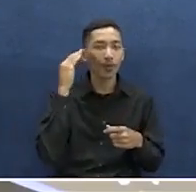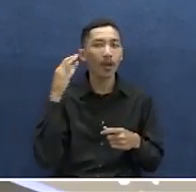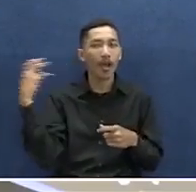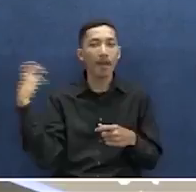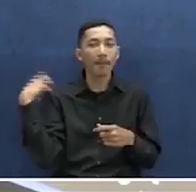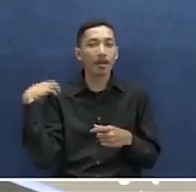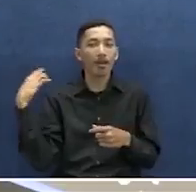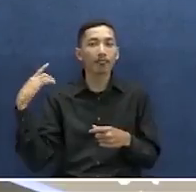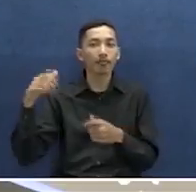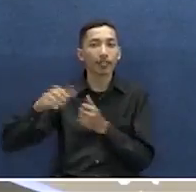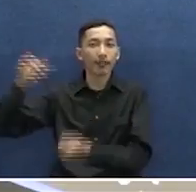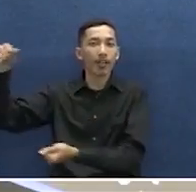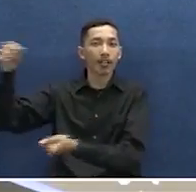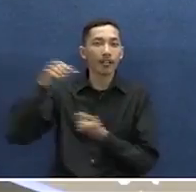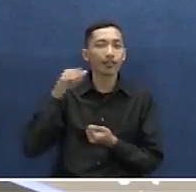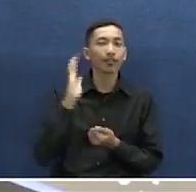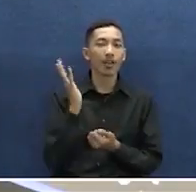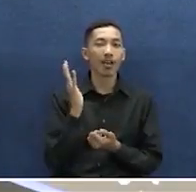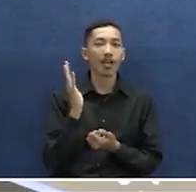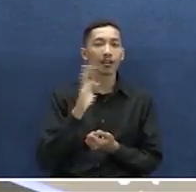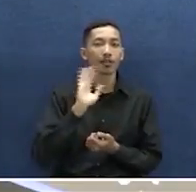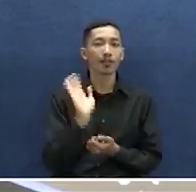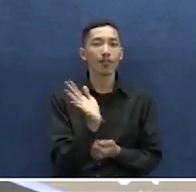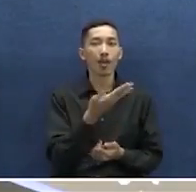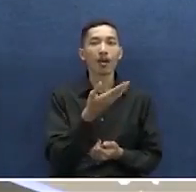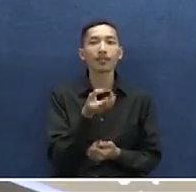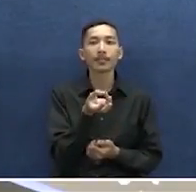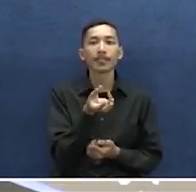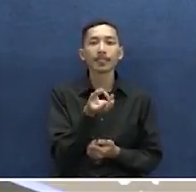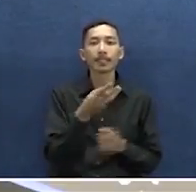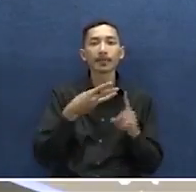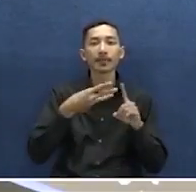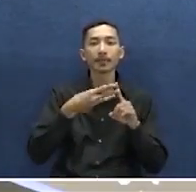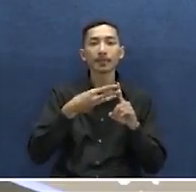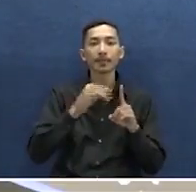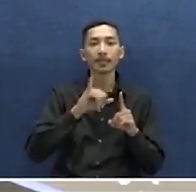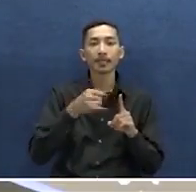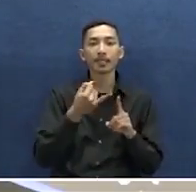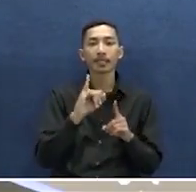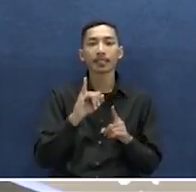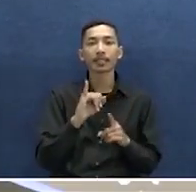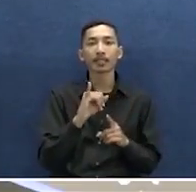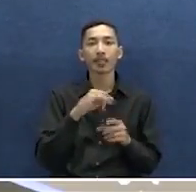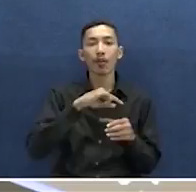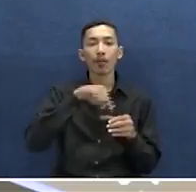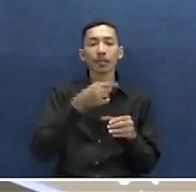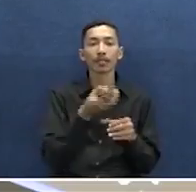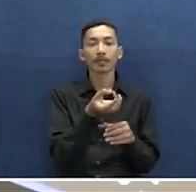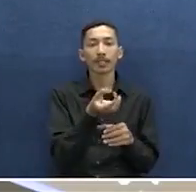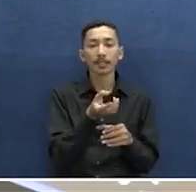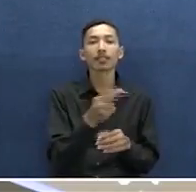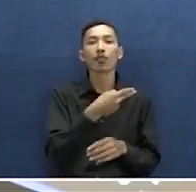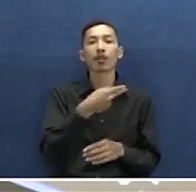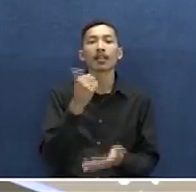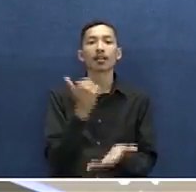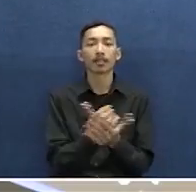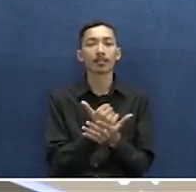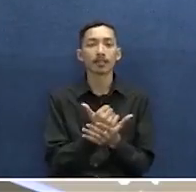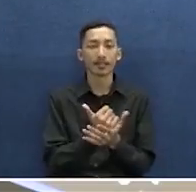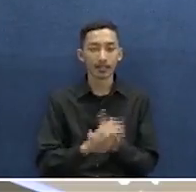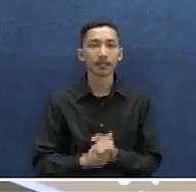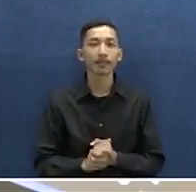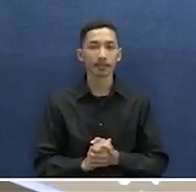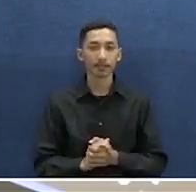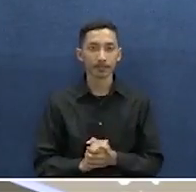sendiri Iya dan ini semuanya benin biaya semua Indonesia harus Indonesia dan Sekarang kita lagi menuju iso 9001